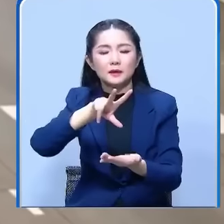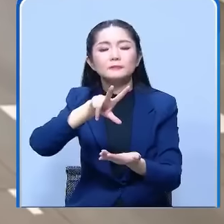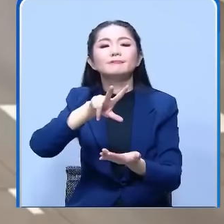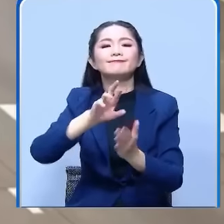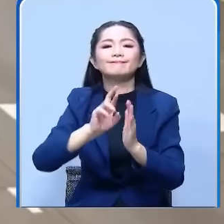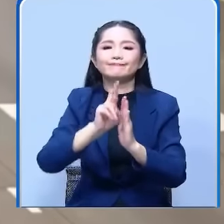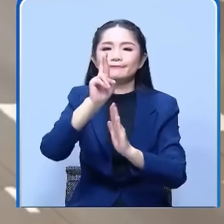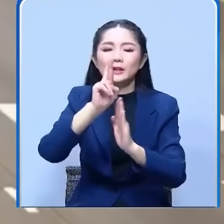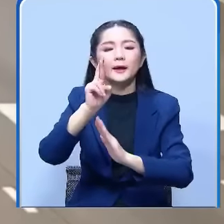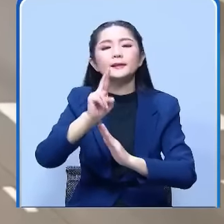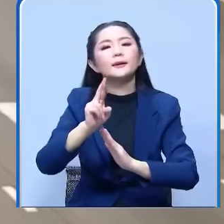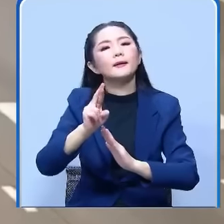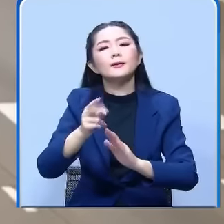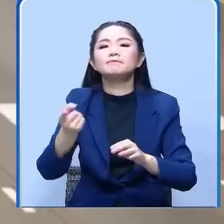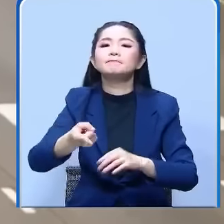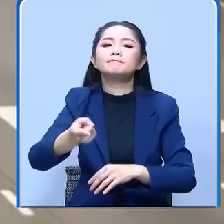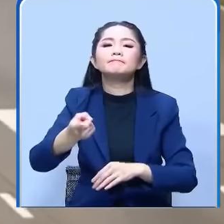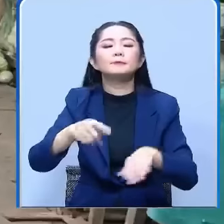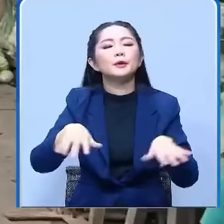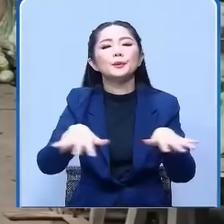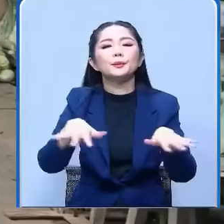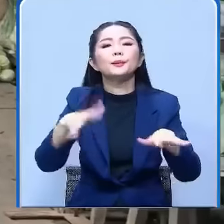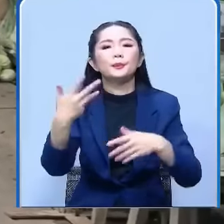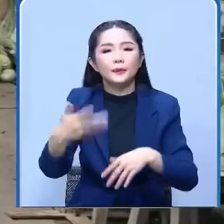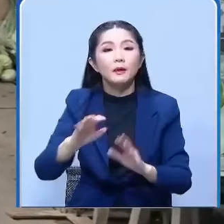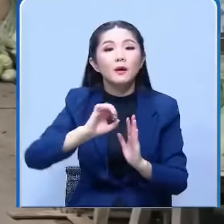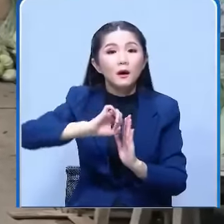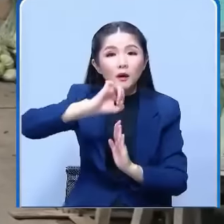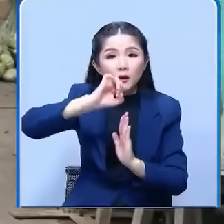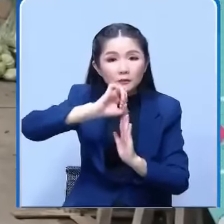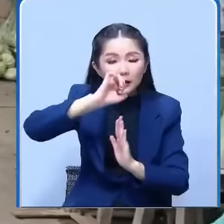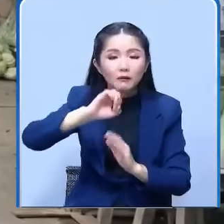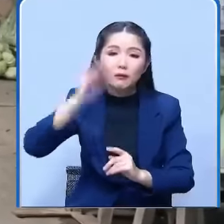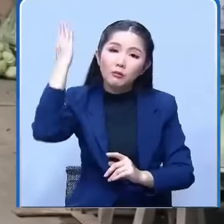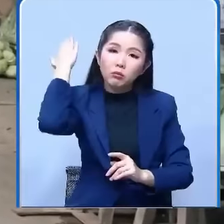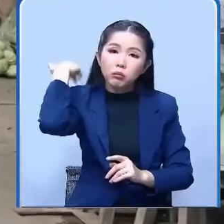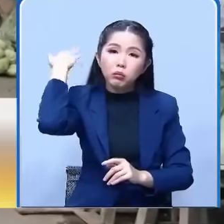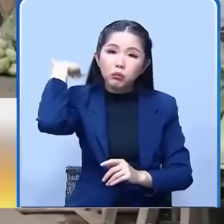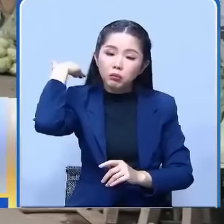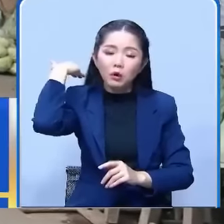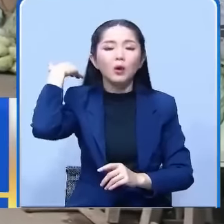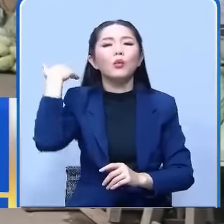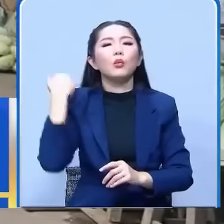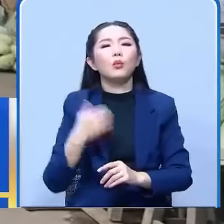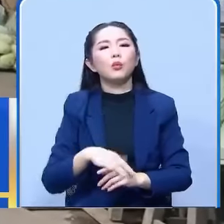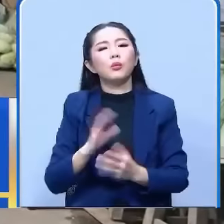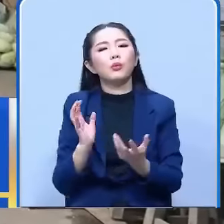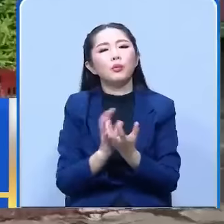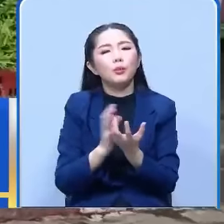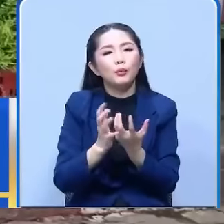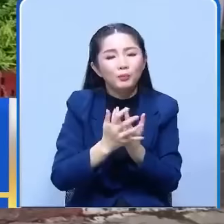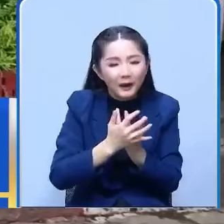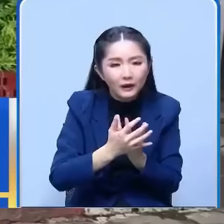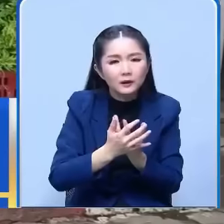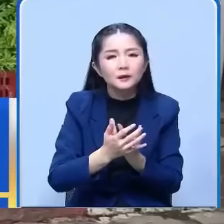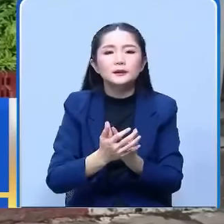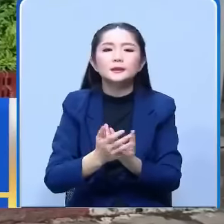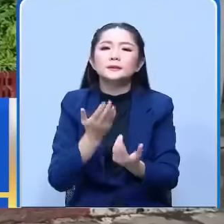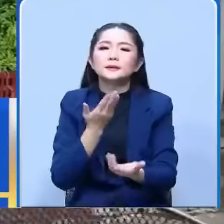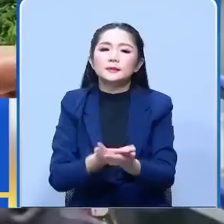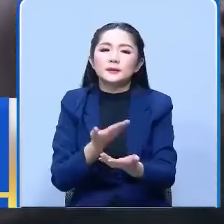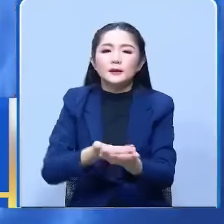คะส่วนที่เชียงใหม่ค่ะจากสถานการณ์น้ำท่วมที่ผ่านมาก็ทำให้ราคาพืชผักปรับตัวสูงขึ้นเรียกว่าต้